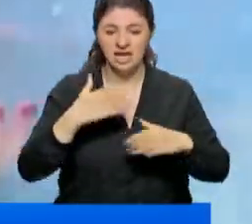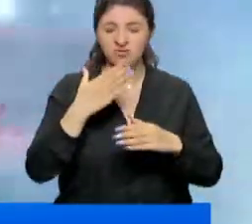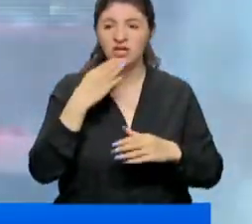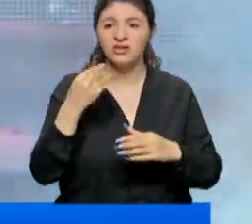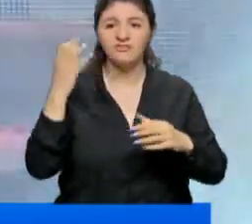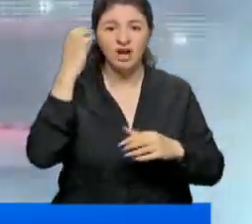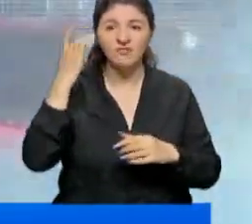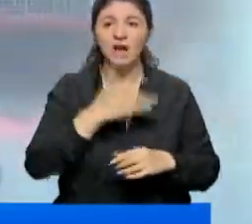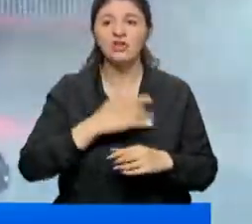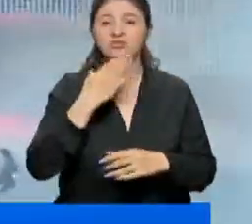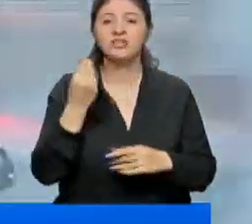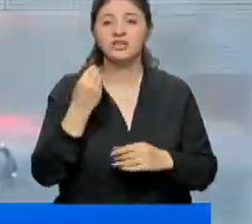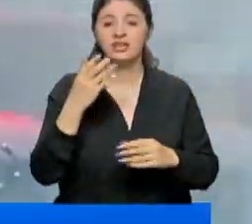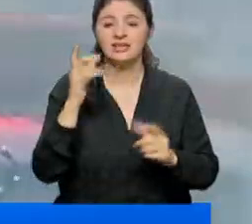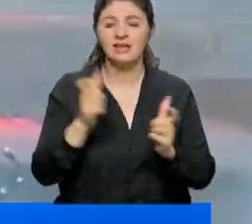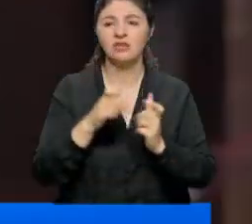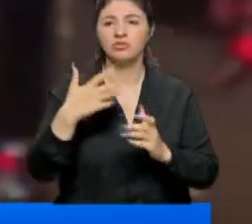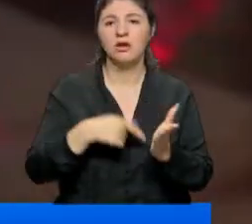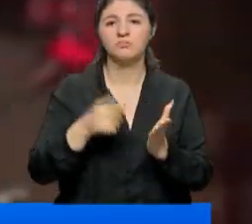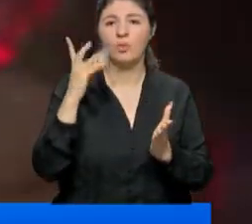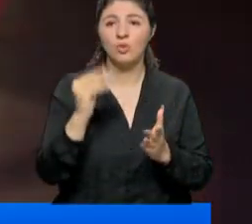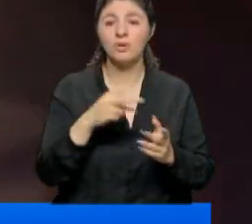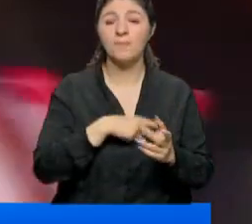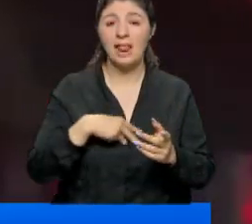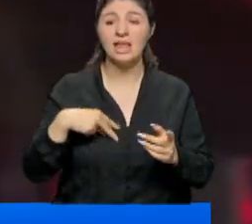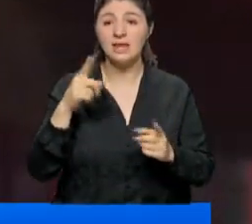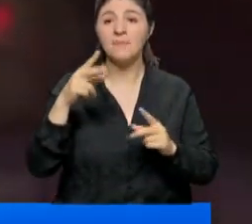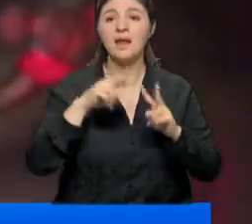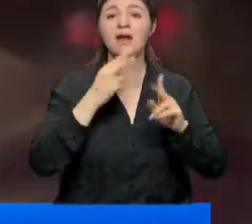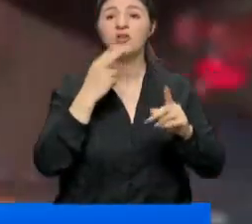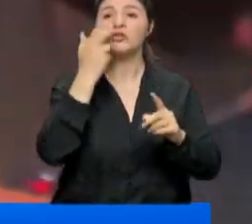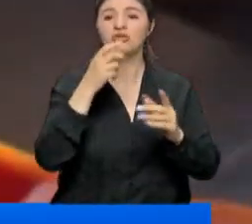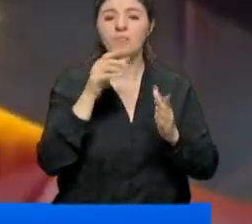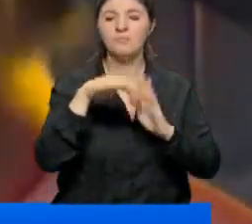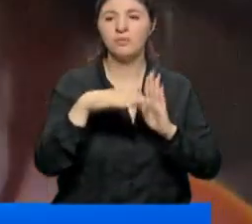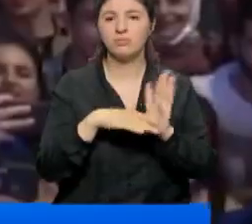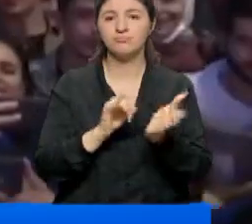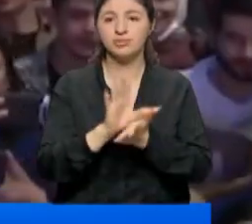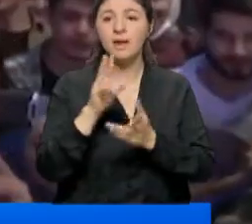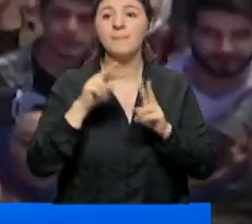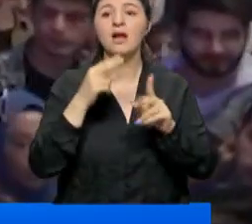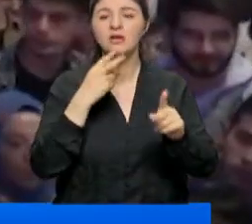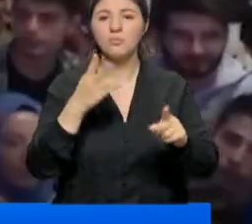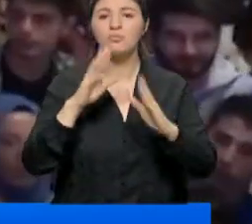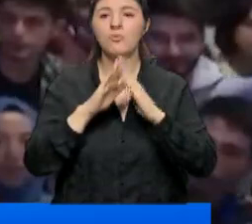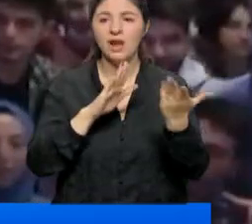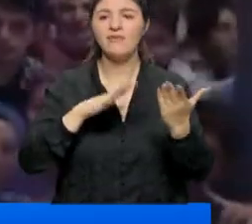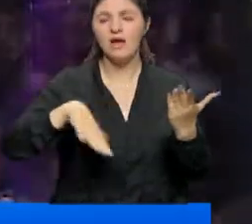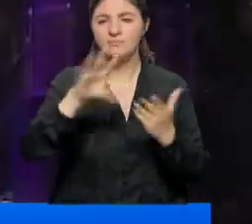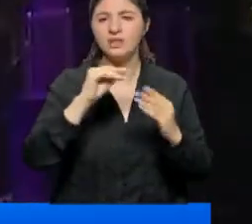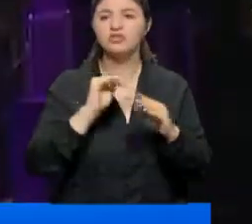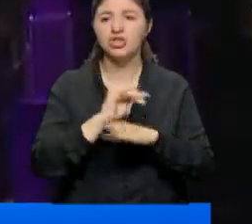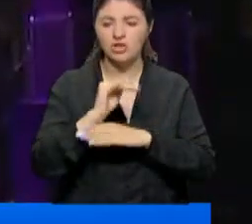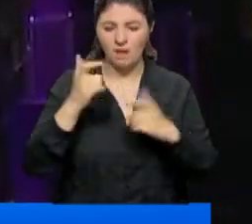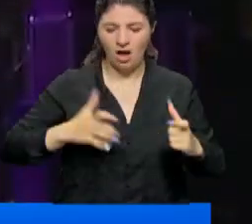Vakfı ve Anadolu Gençlik Derneği'nin açıklamasından sonra iptal edildi belediye Melek mosso suyu konser programından çıkardım dost odanda muhalefetten de